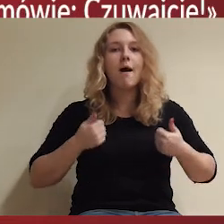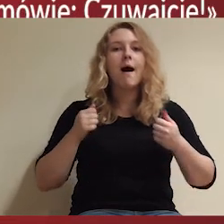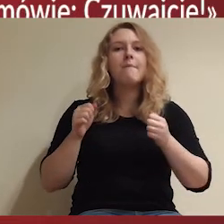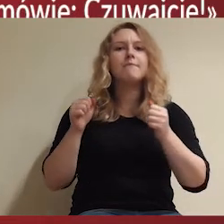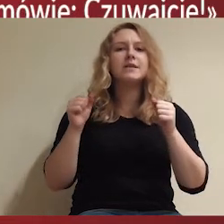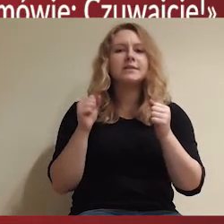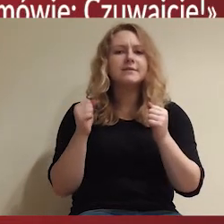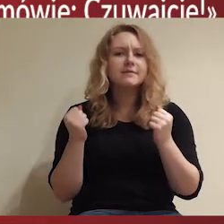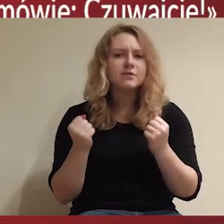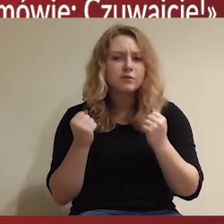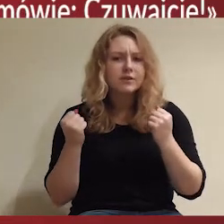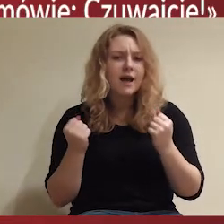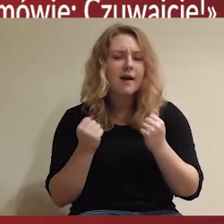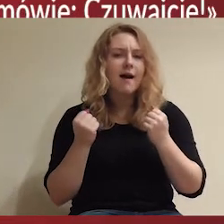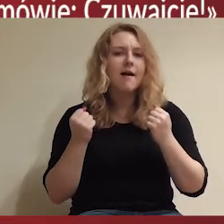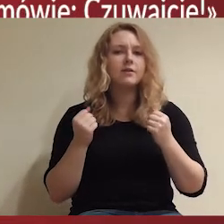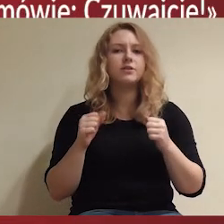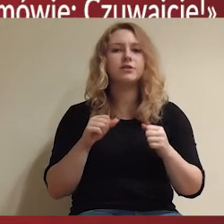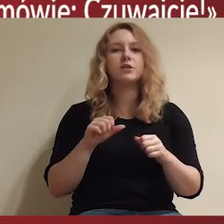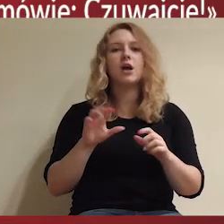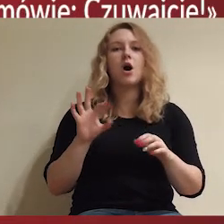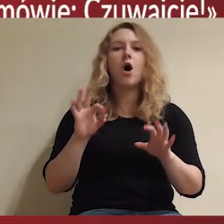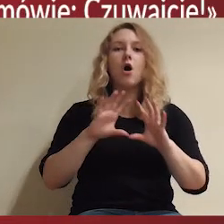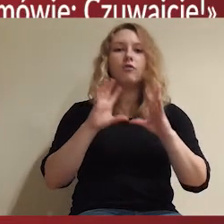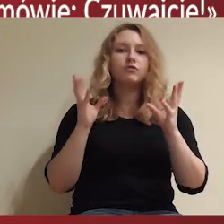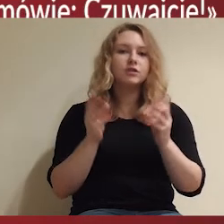podróż. Zostawił swój dom,